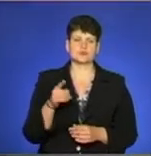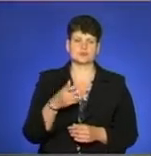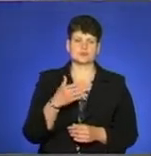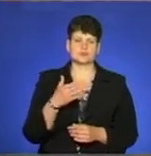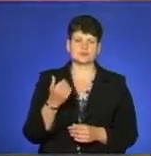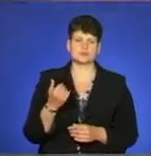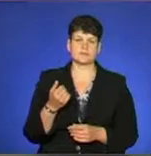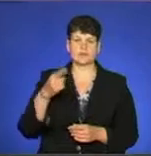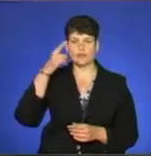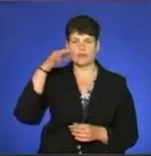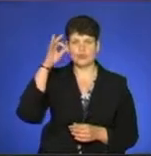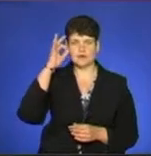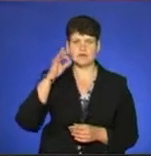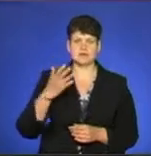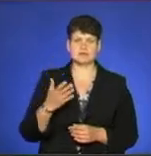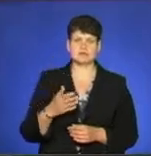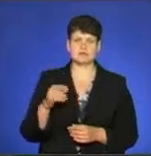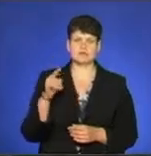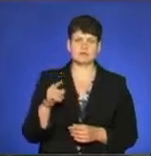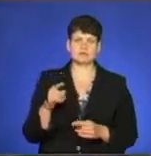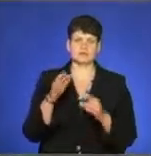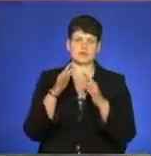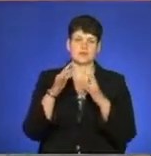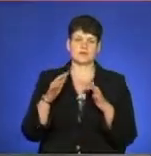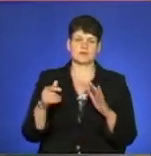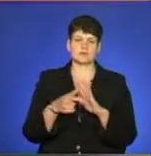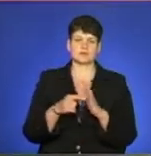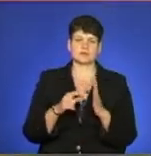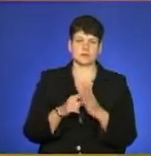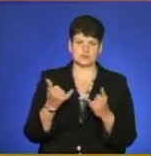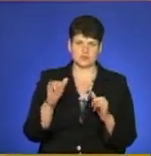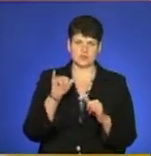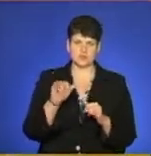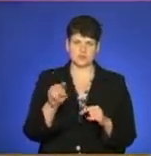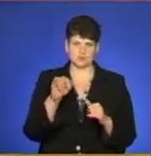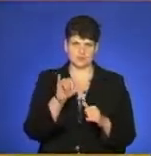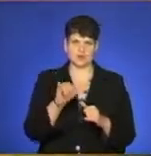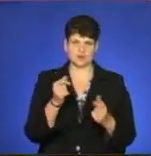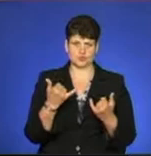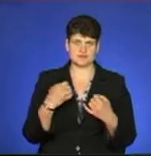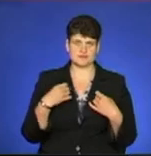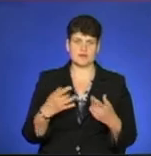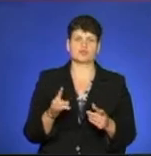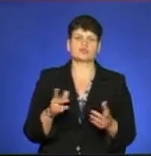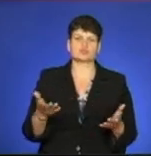відлеження. Яка поліція? В них тілки в кабінетах. Свято у вас сьогодні чи що?